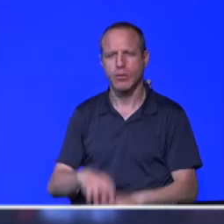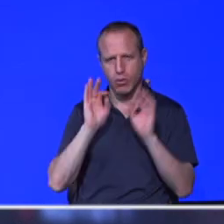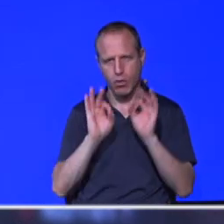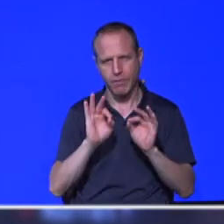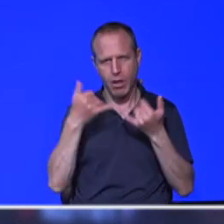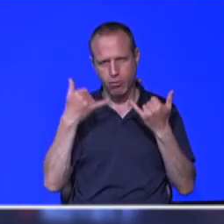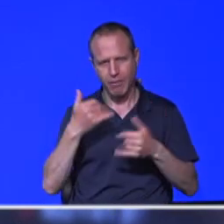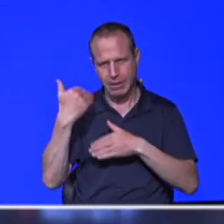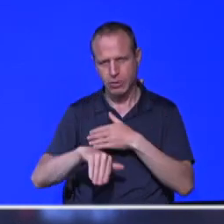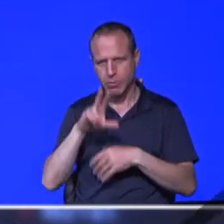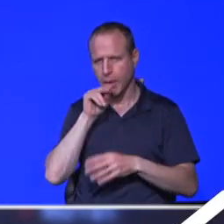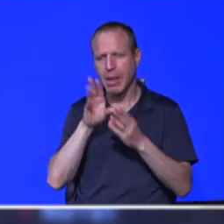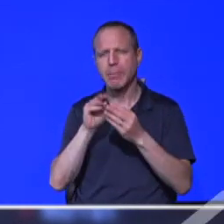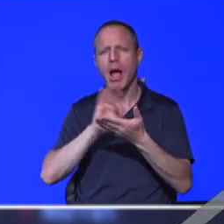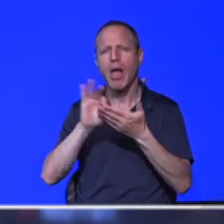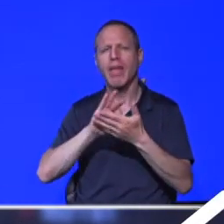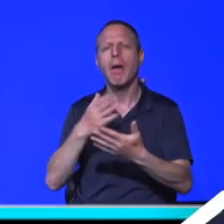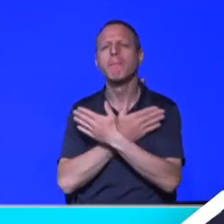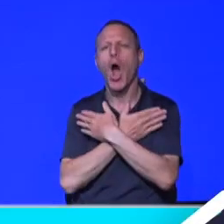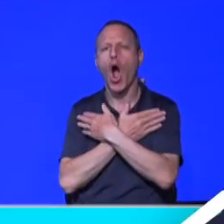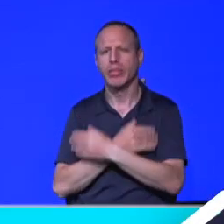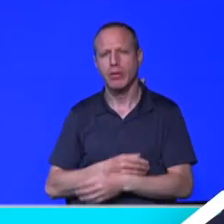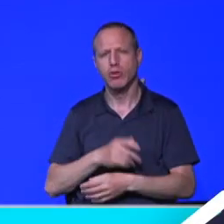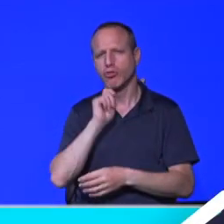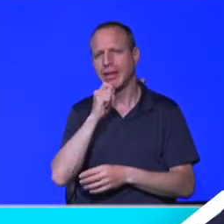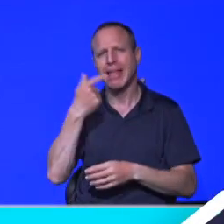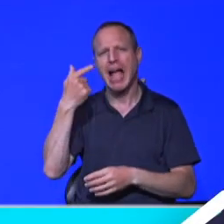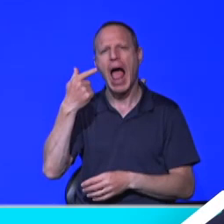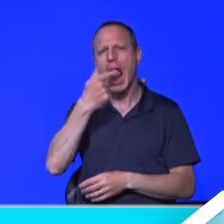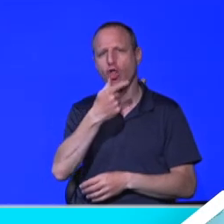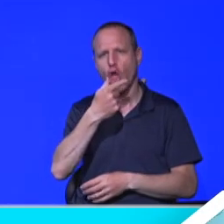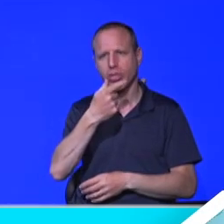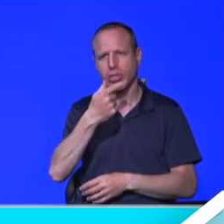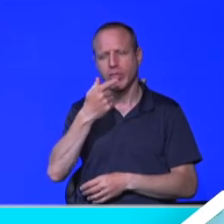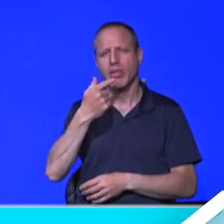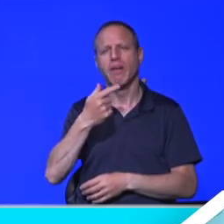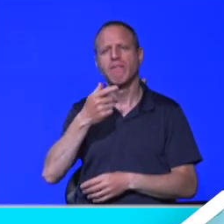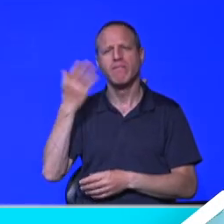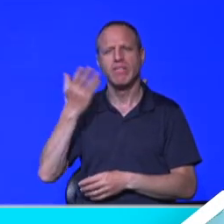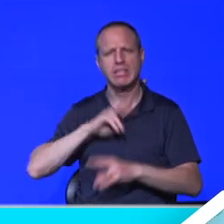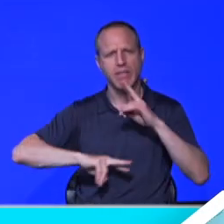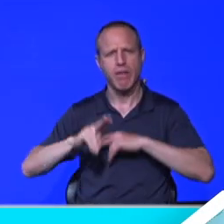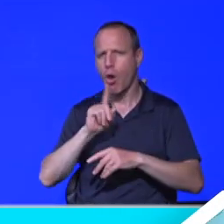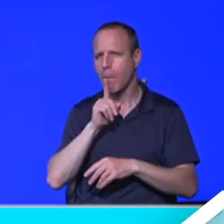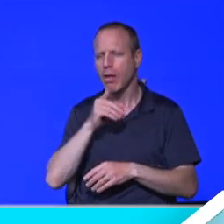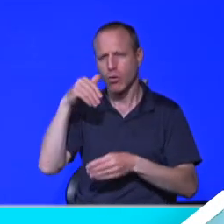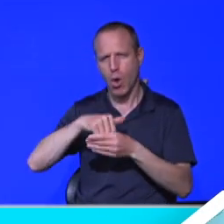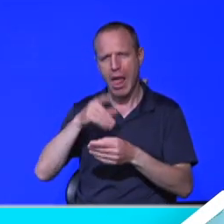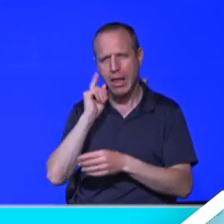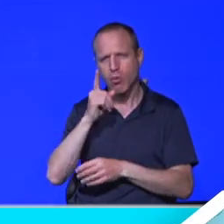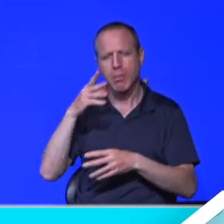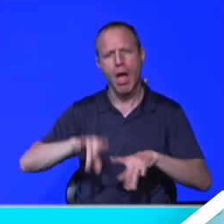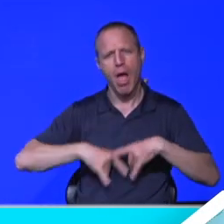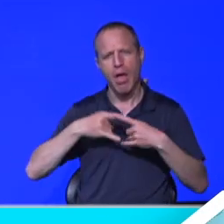טוב, עכשיו אנחנו לסיום נדבר עם כתב מרוקני, שראיין את גל גדות וחטף על זה לא מעט, כולל איומים על